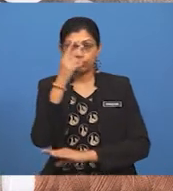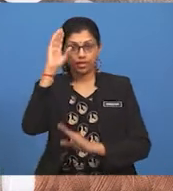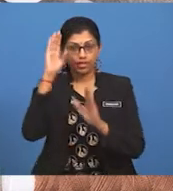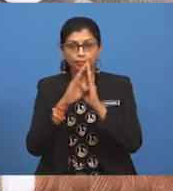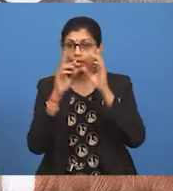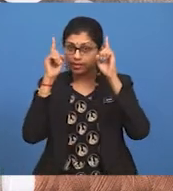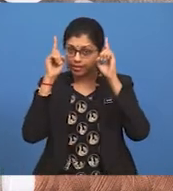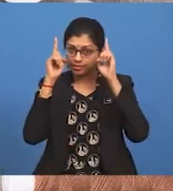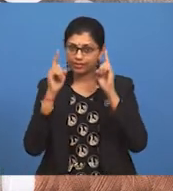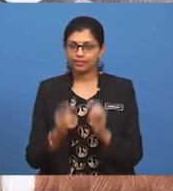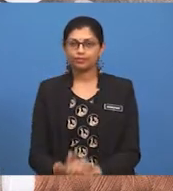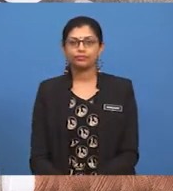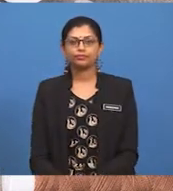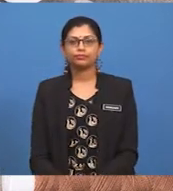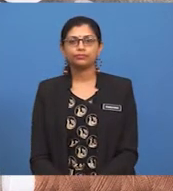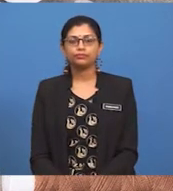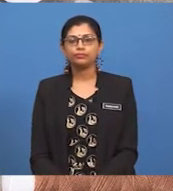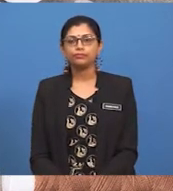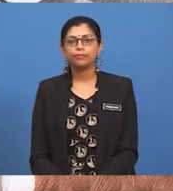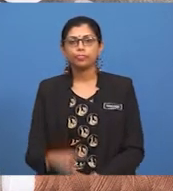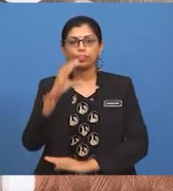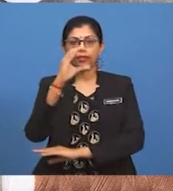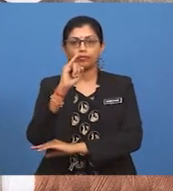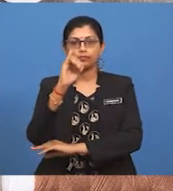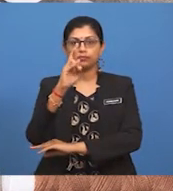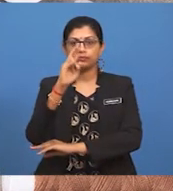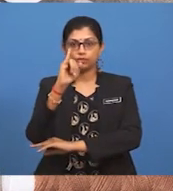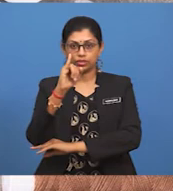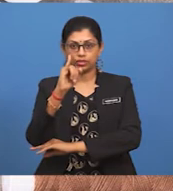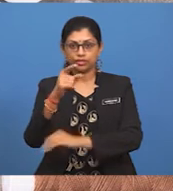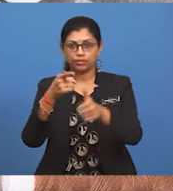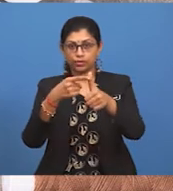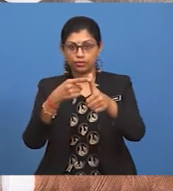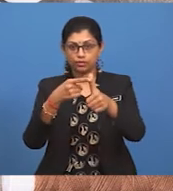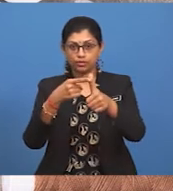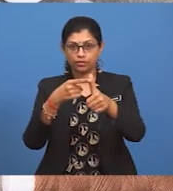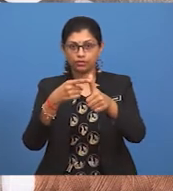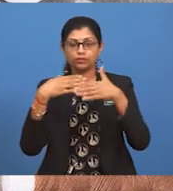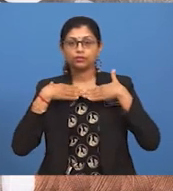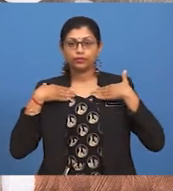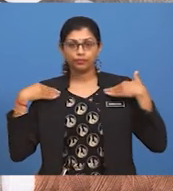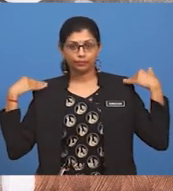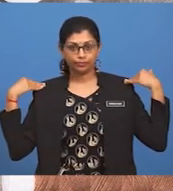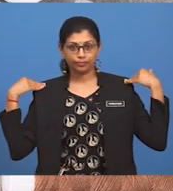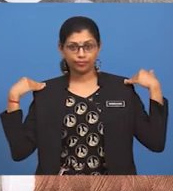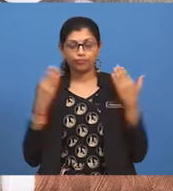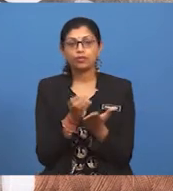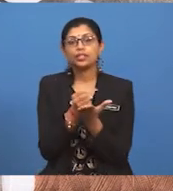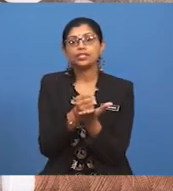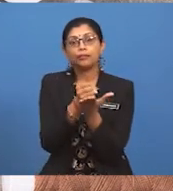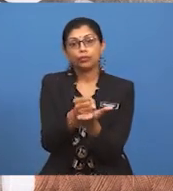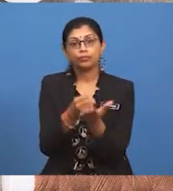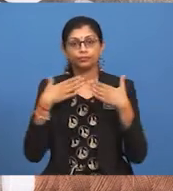ciri yang hendak dihasilkan iaitu mempunyai garis leher sampan, bahu